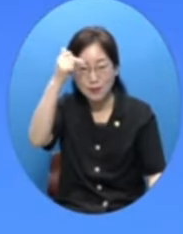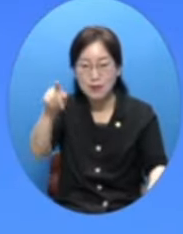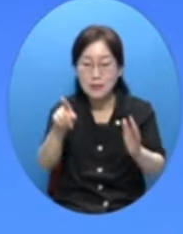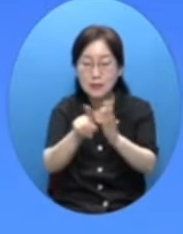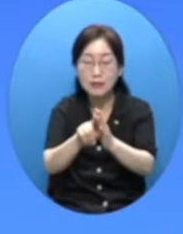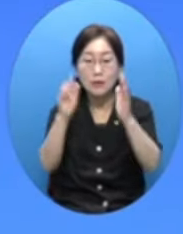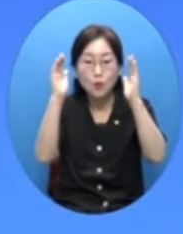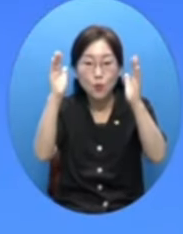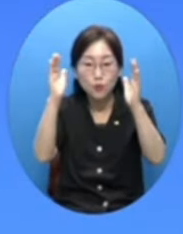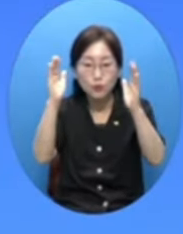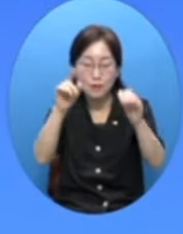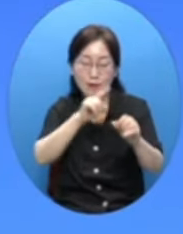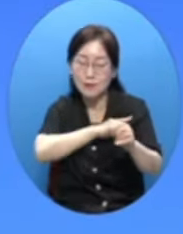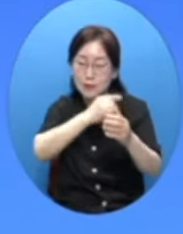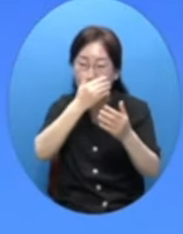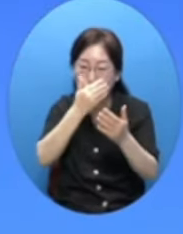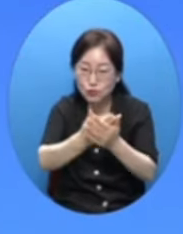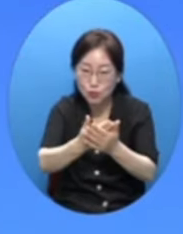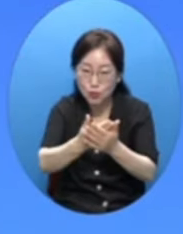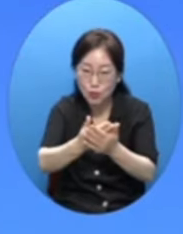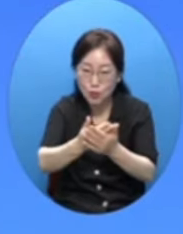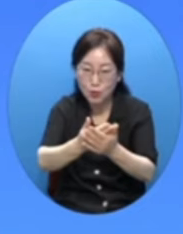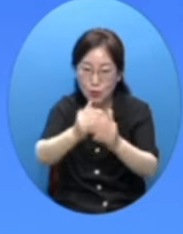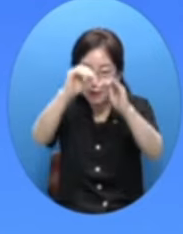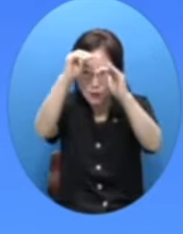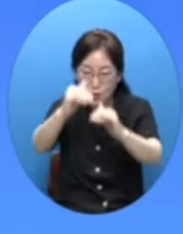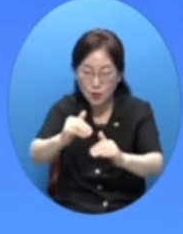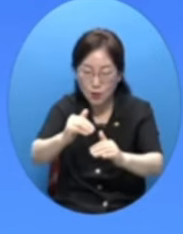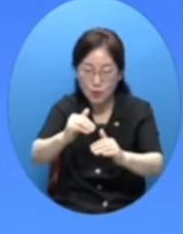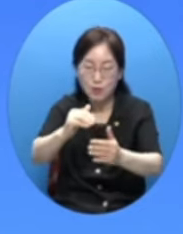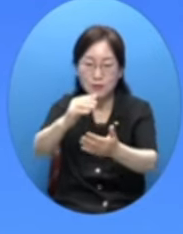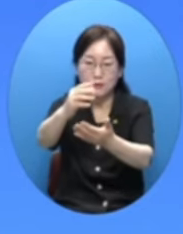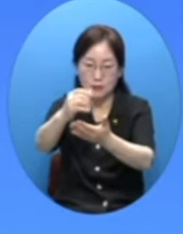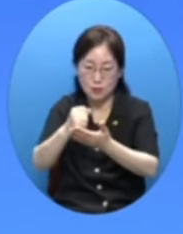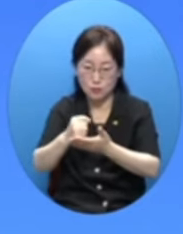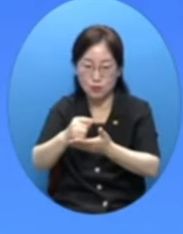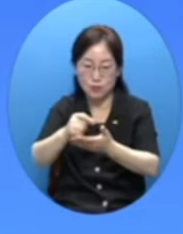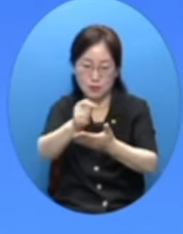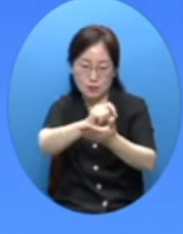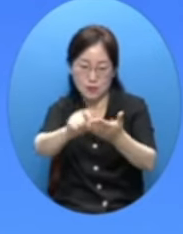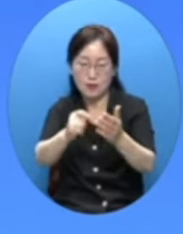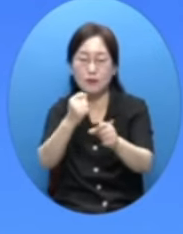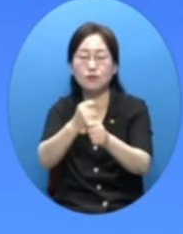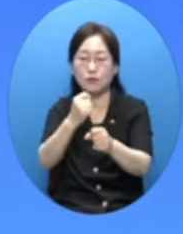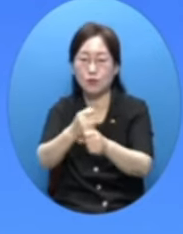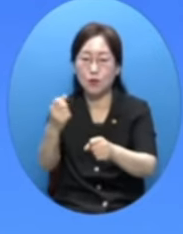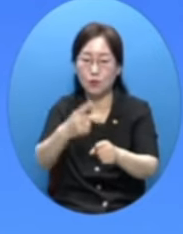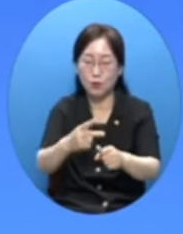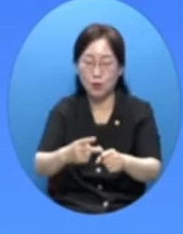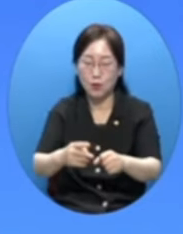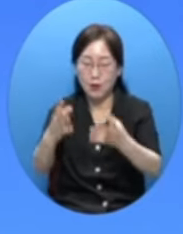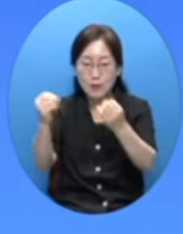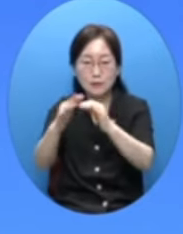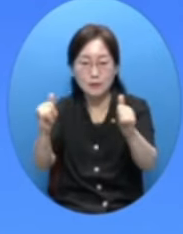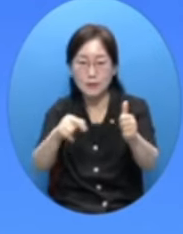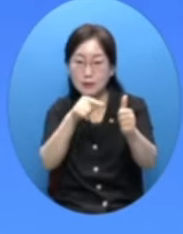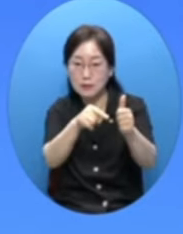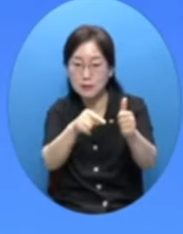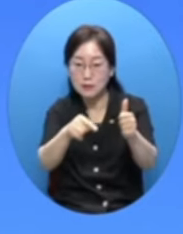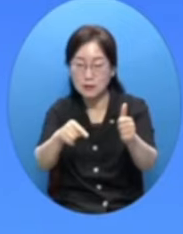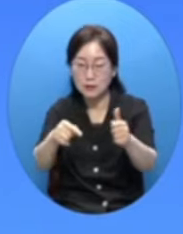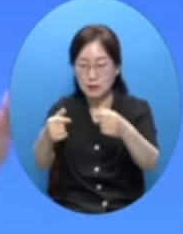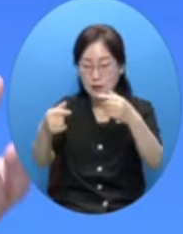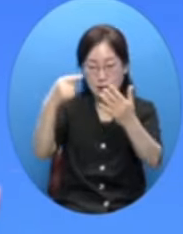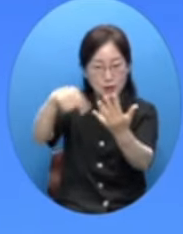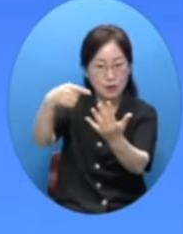가장 핵심되는 교리를 정리한 책이 되었고 많은 사람들이 이 어거스틴의 가르침에